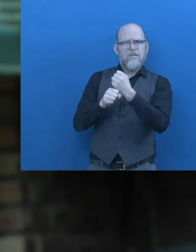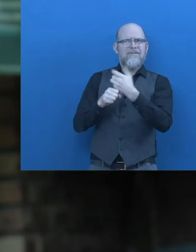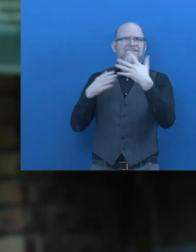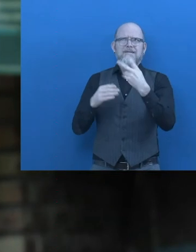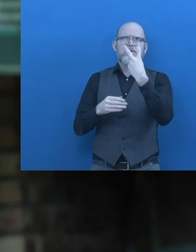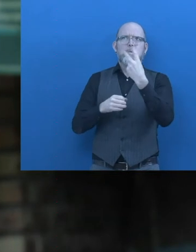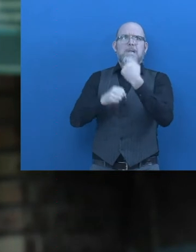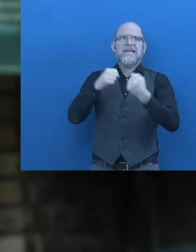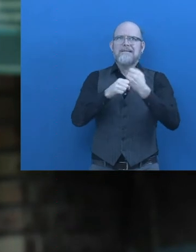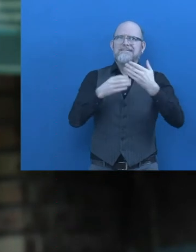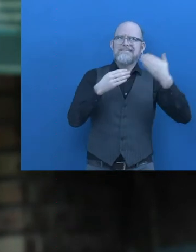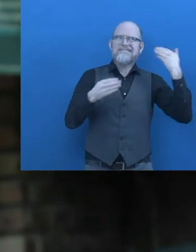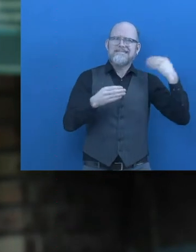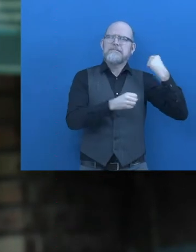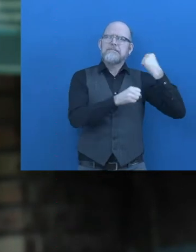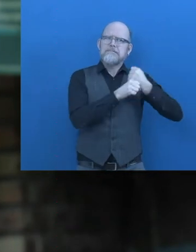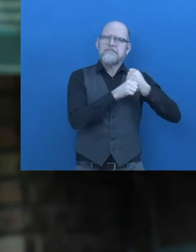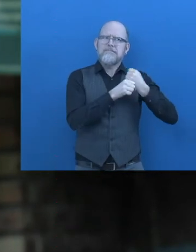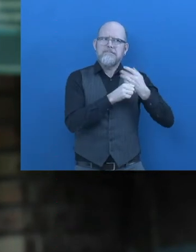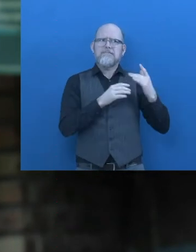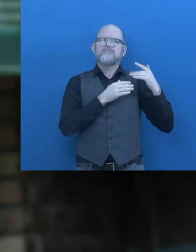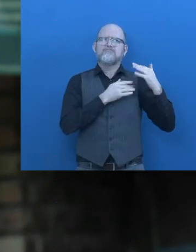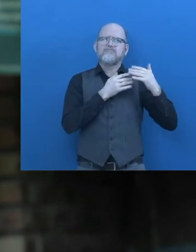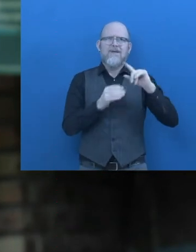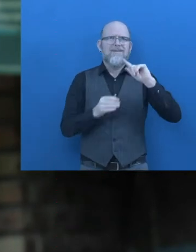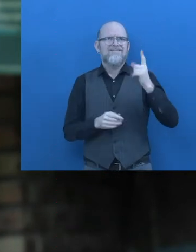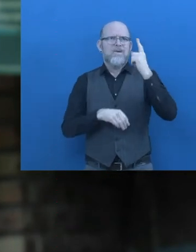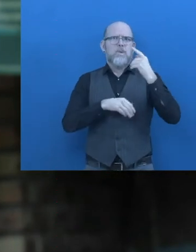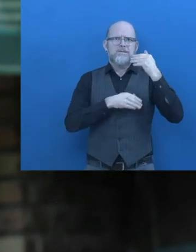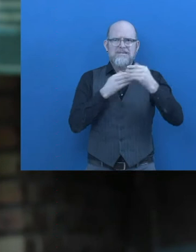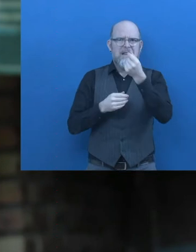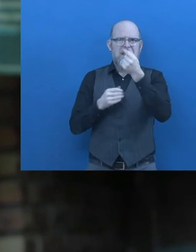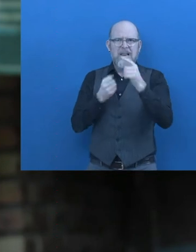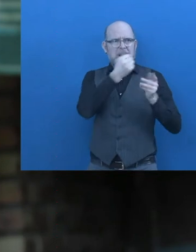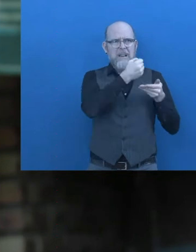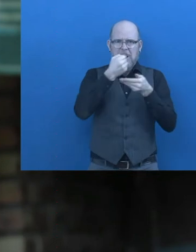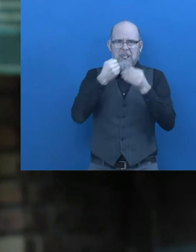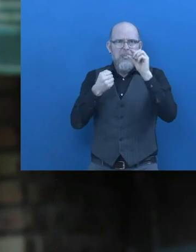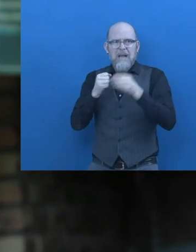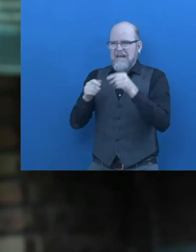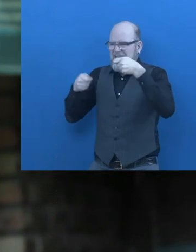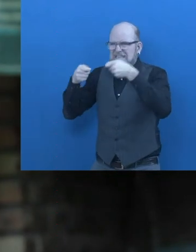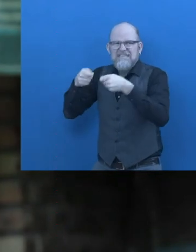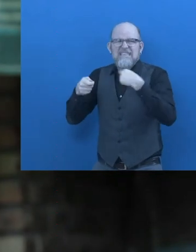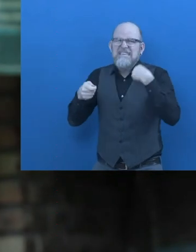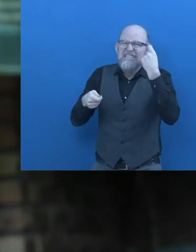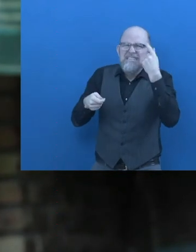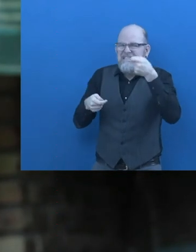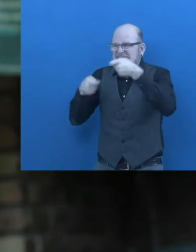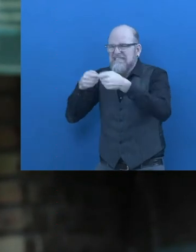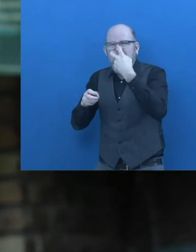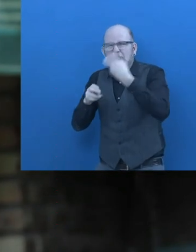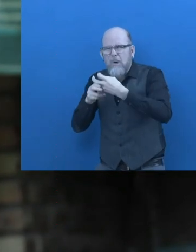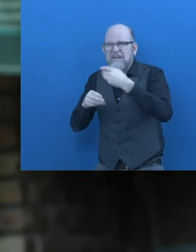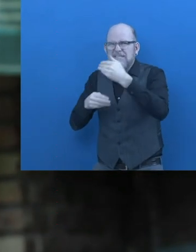এই দু বছরে লাভবান আছি আমাদের এত পুঁজি কম টুকটাকে পুঁজিতে যা আছে মোটামুটি ভালোই